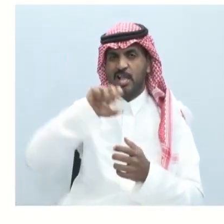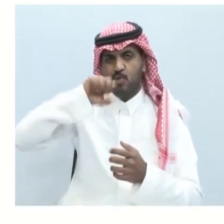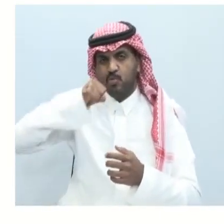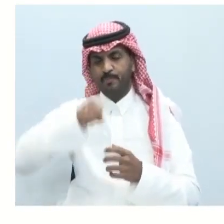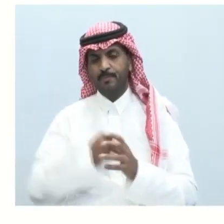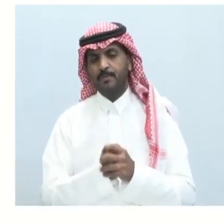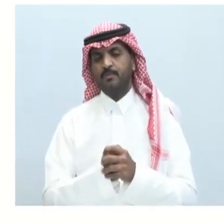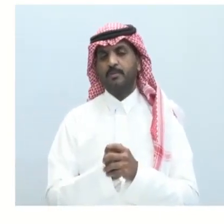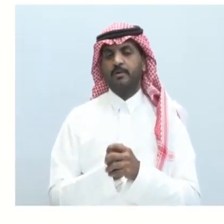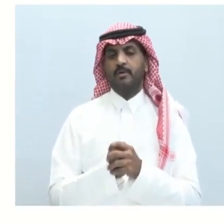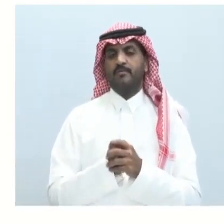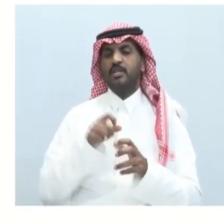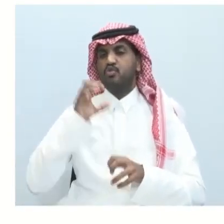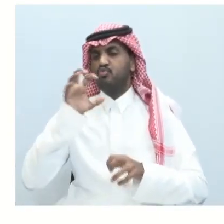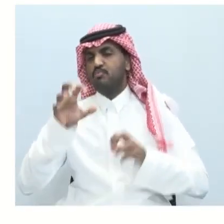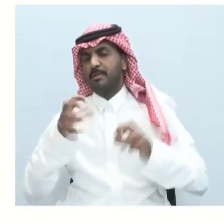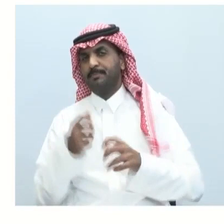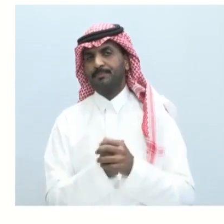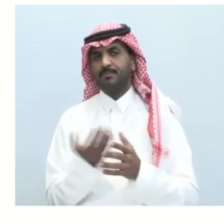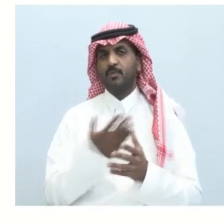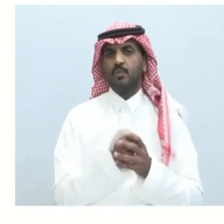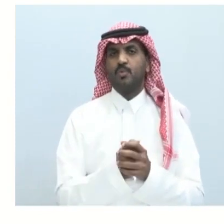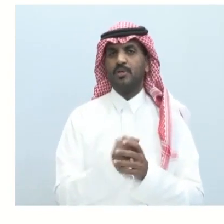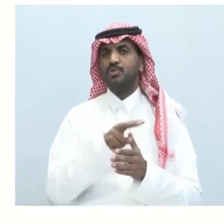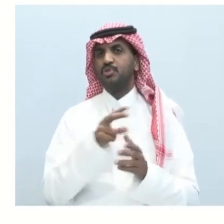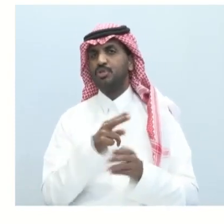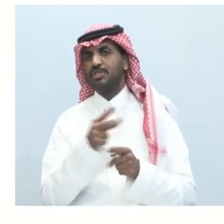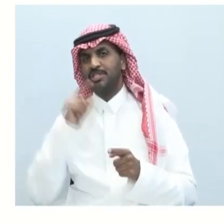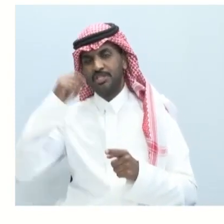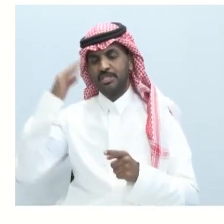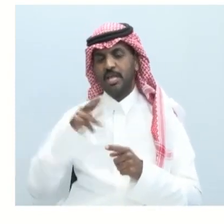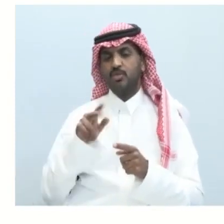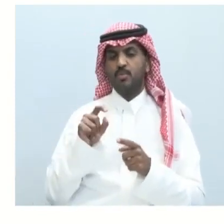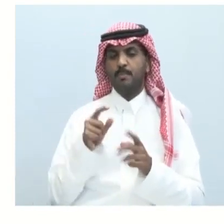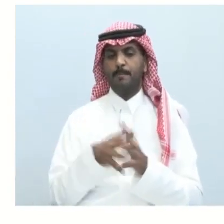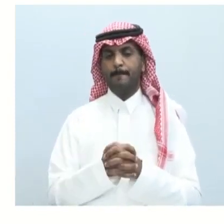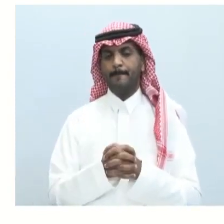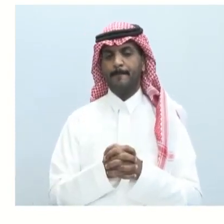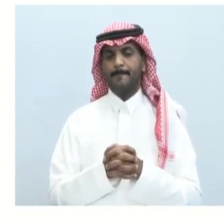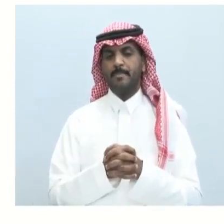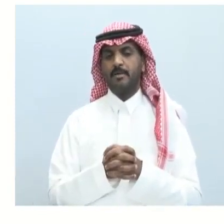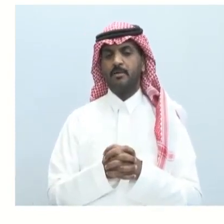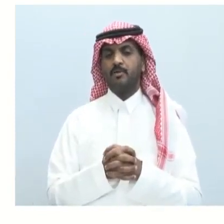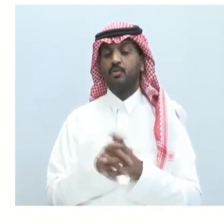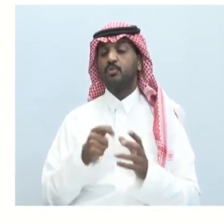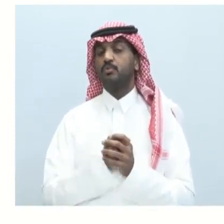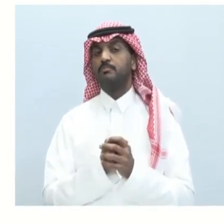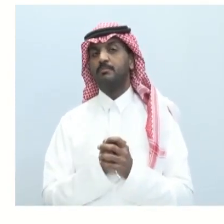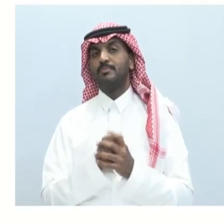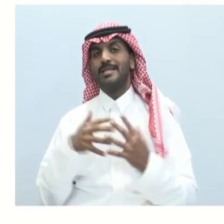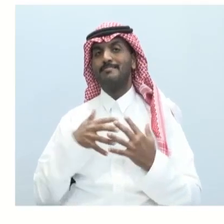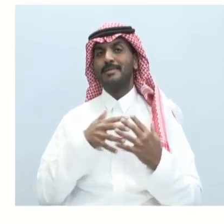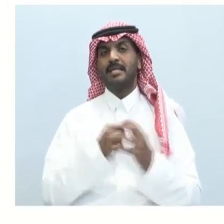ثم ينتمي الى الفصيله الدبيه ثم ينتمي الى الجنس الدب واخر حاجه لدينا النوع مثل الدب الامريكي الاسود